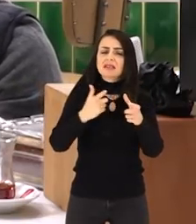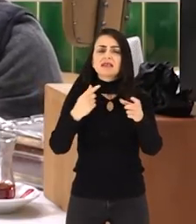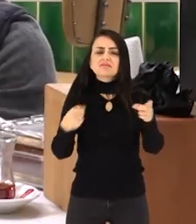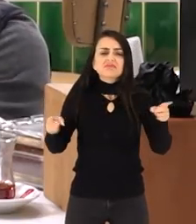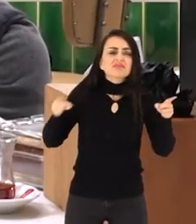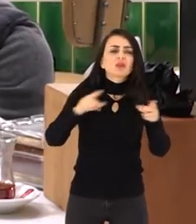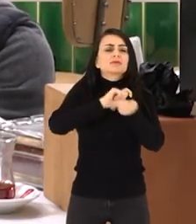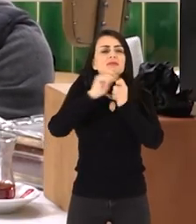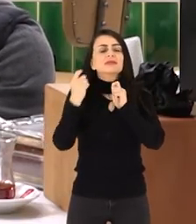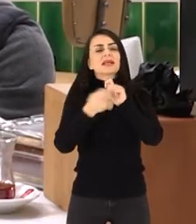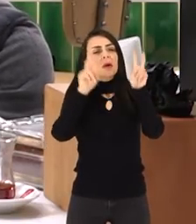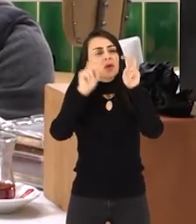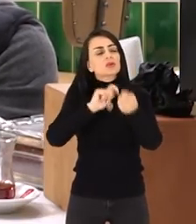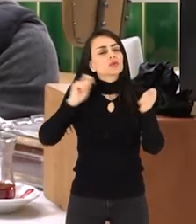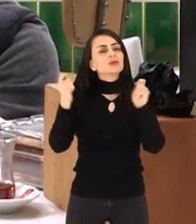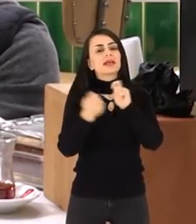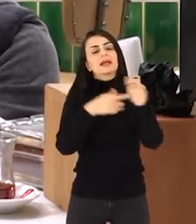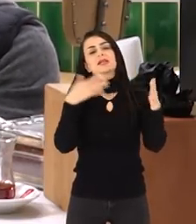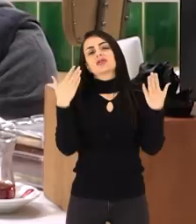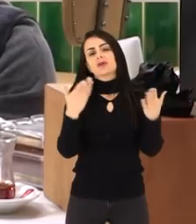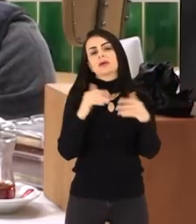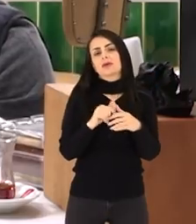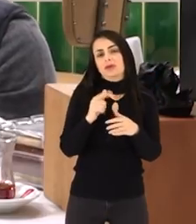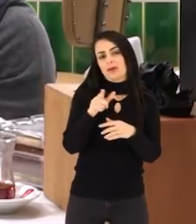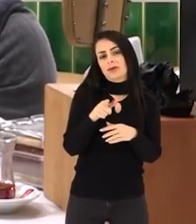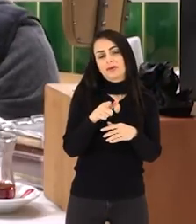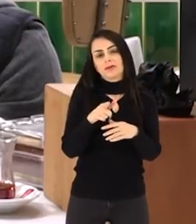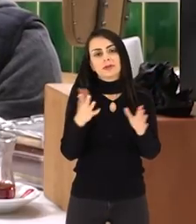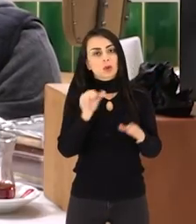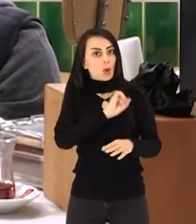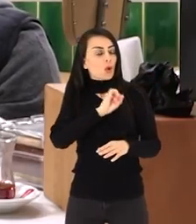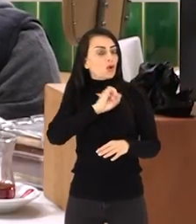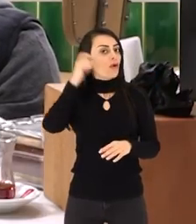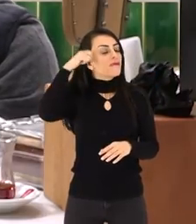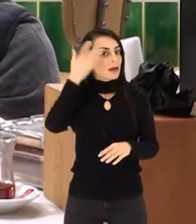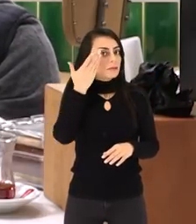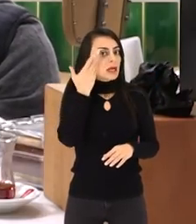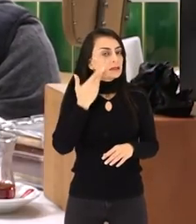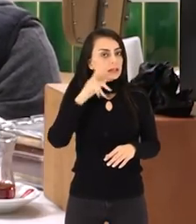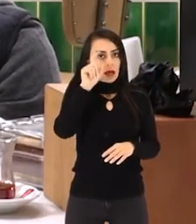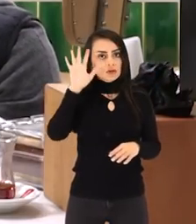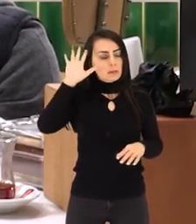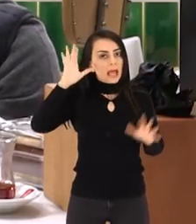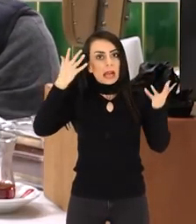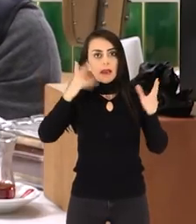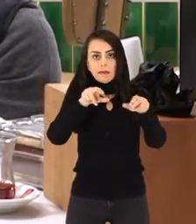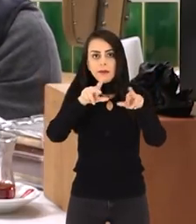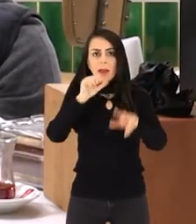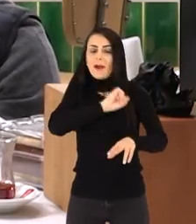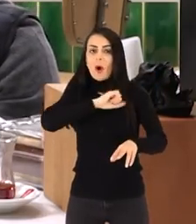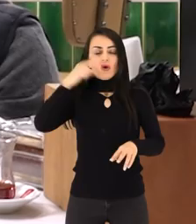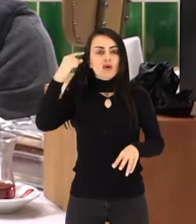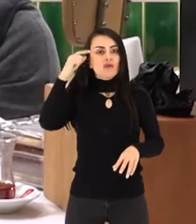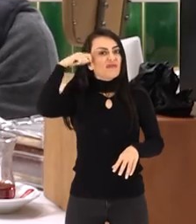sekiyorsun, zıplıyorsun ama bunu yapmazsan da kudururum demeyeceğim mi gerçekten? Yok, hiç demem. Korku filmi seyrediyorsun ama. Manyak gibi korku filmi seyrediyorsun